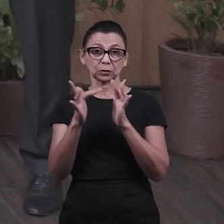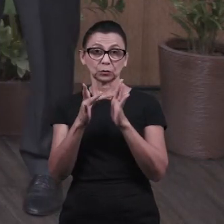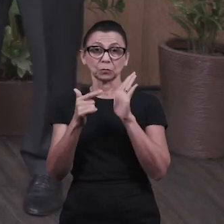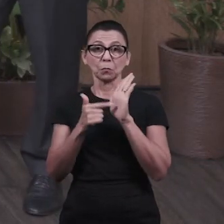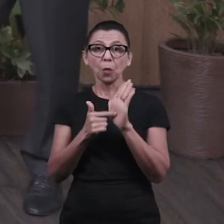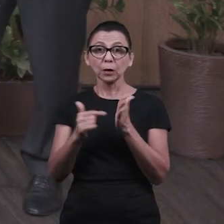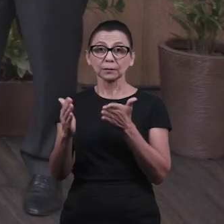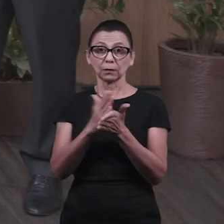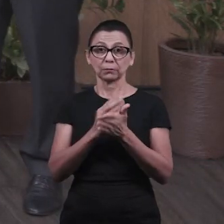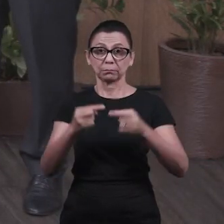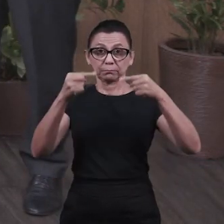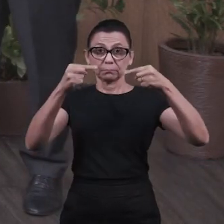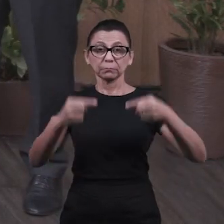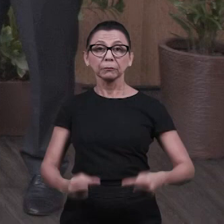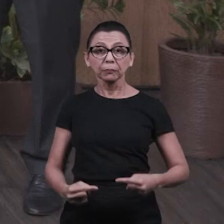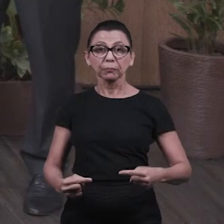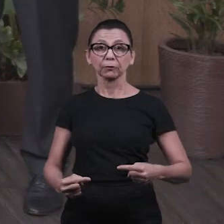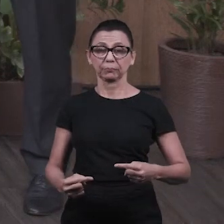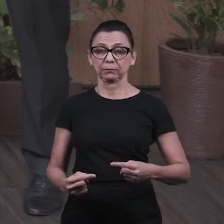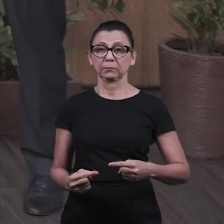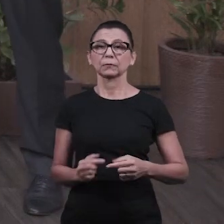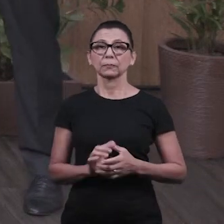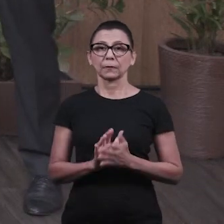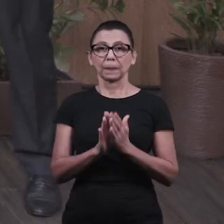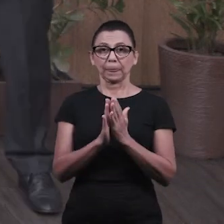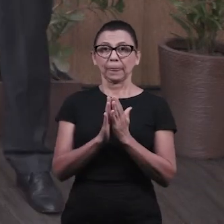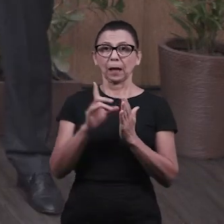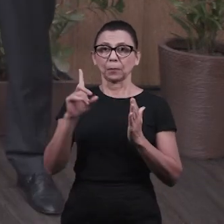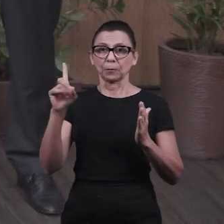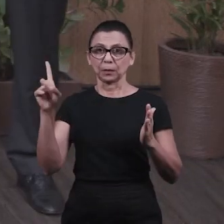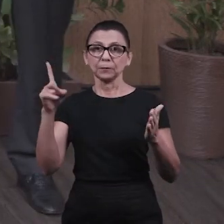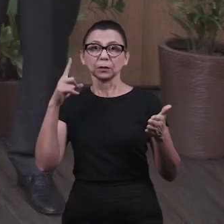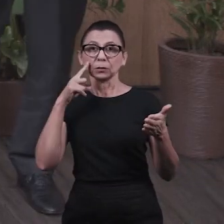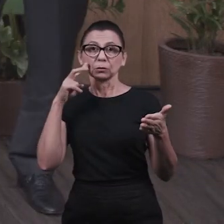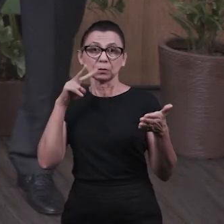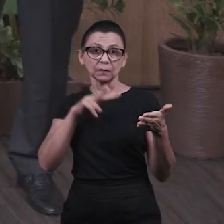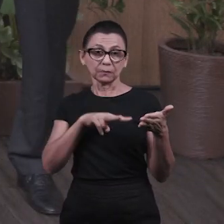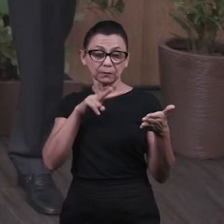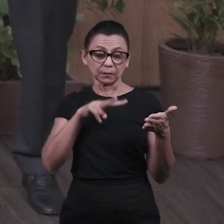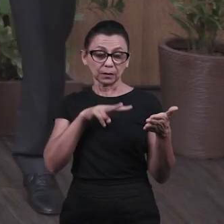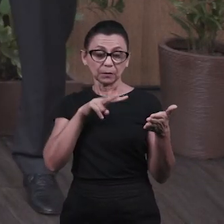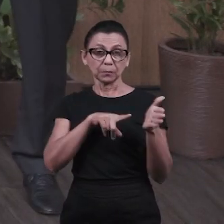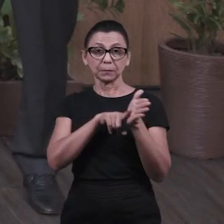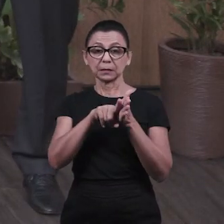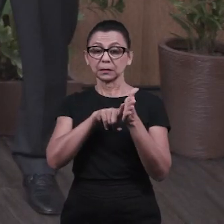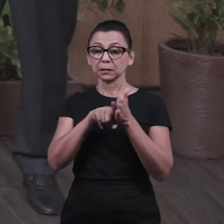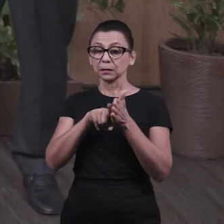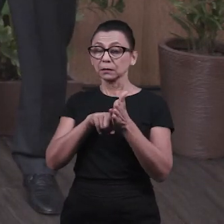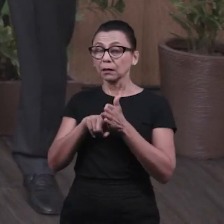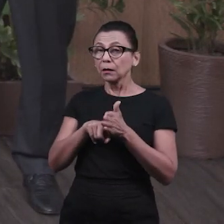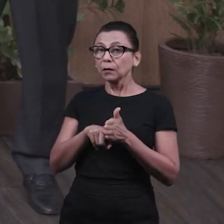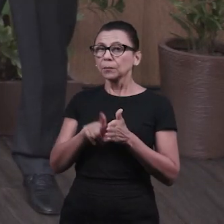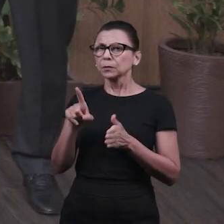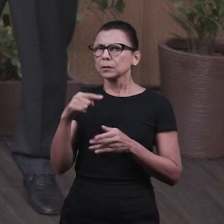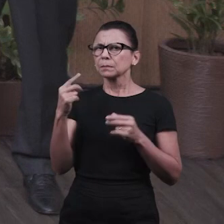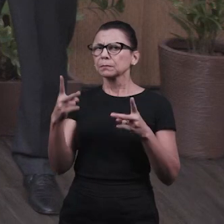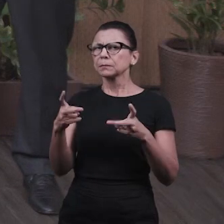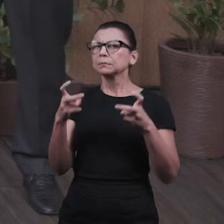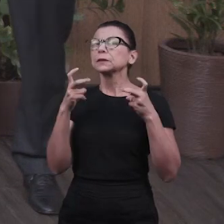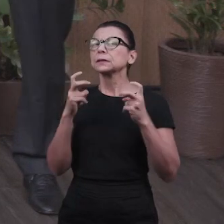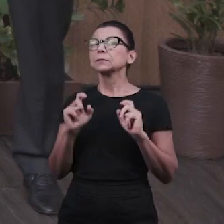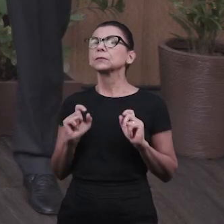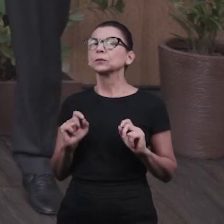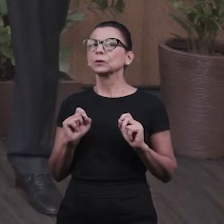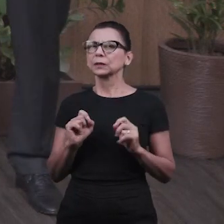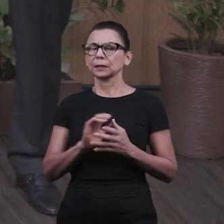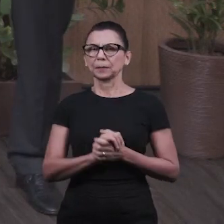quand nous examinons la Bible, qui est la parole de Dieu, nous apercevons que